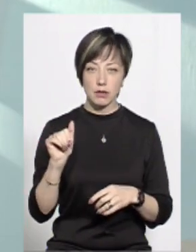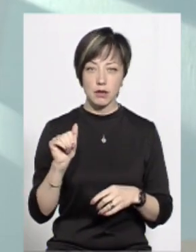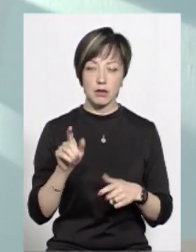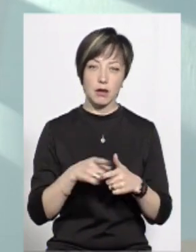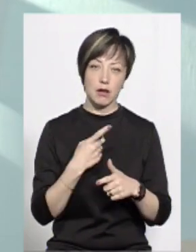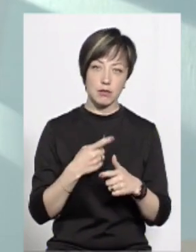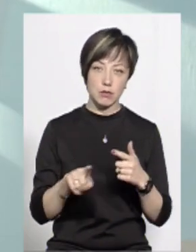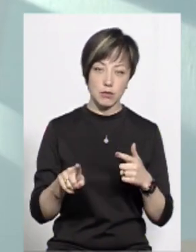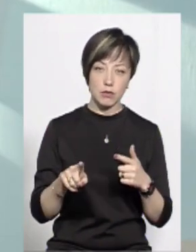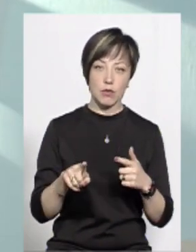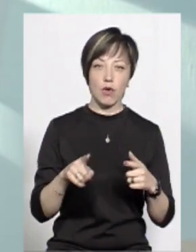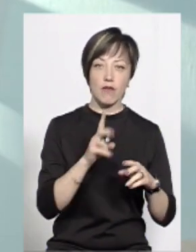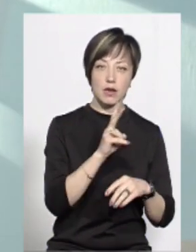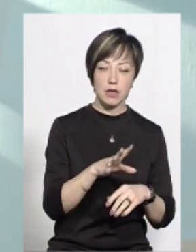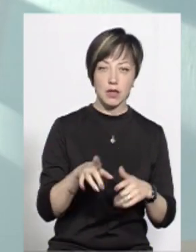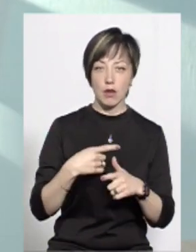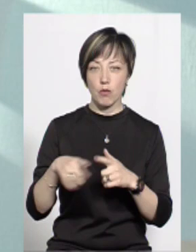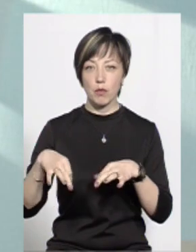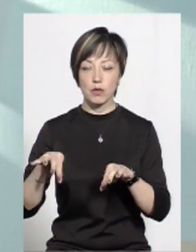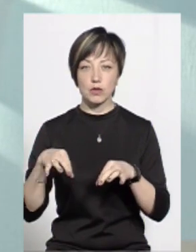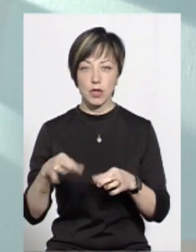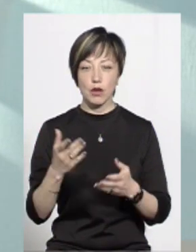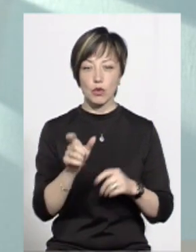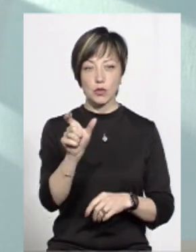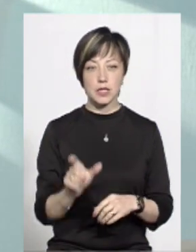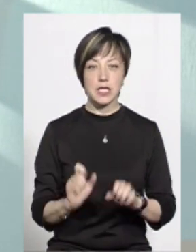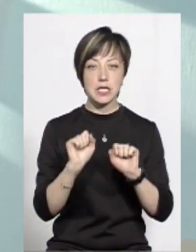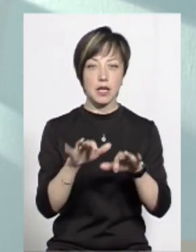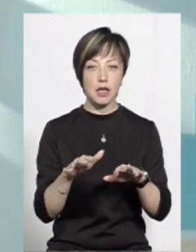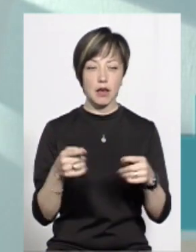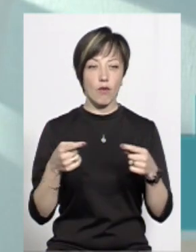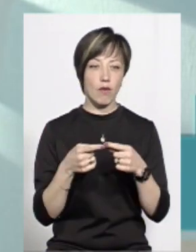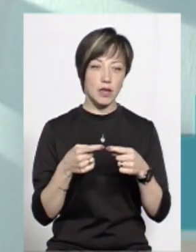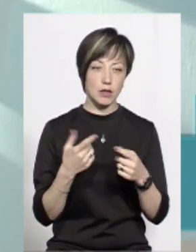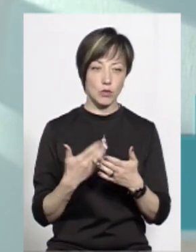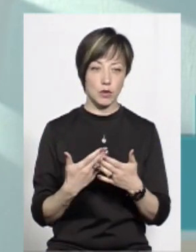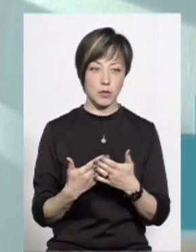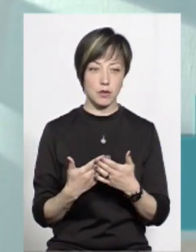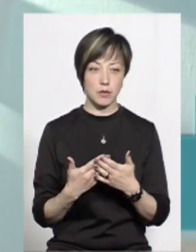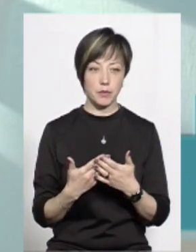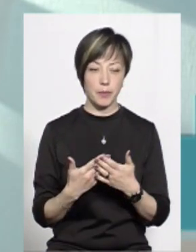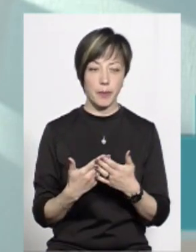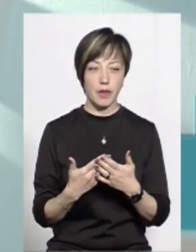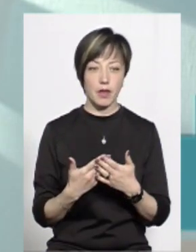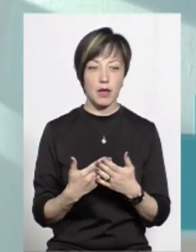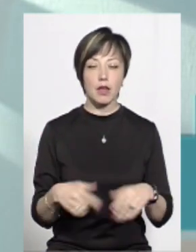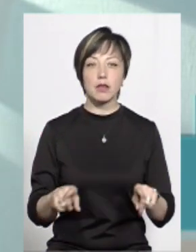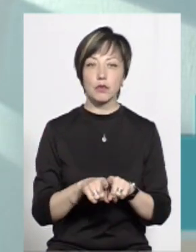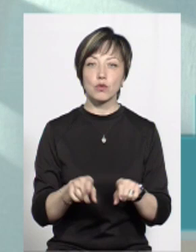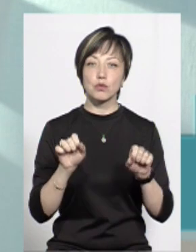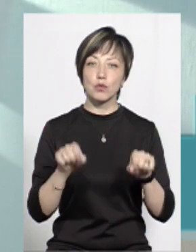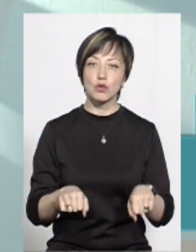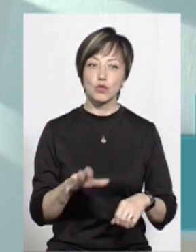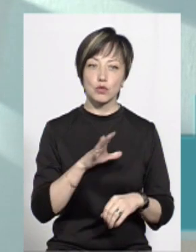рухомого чи нерухомого майна, якщо фізична особа здає іншій фізичній особі. Це також